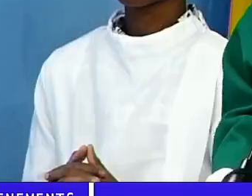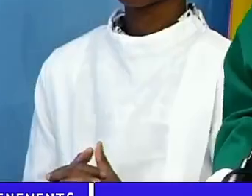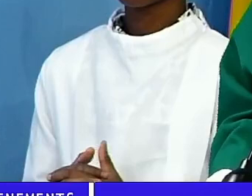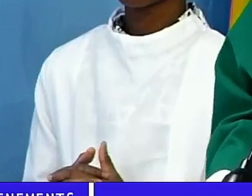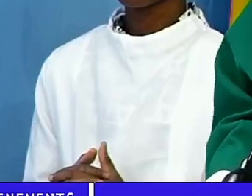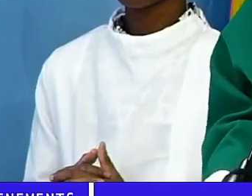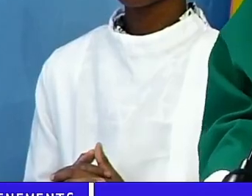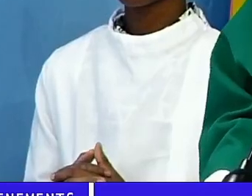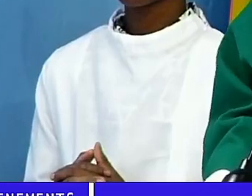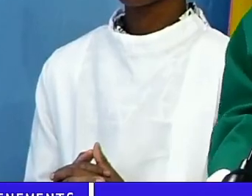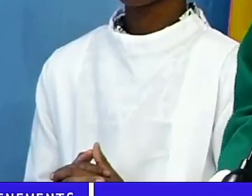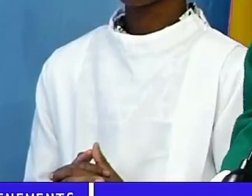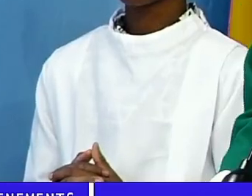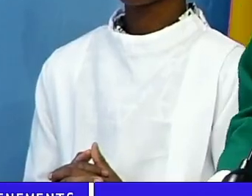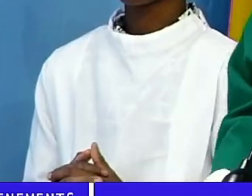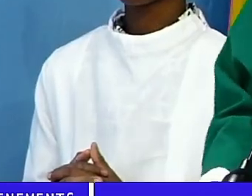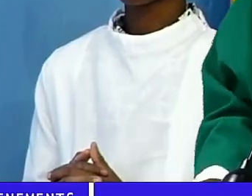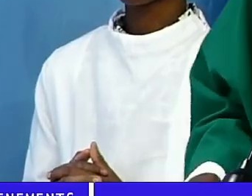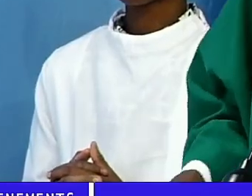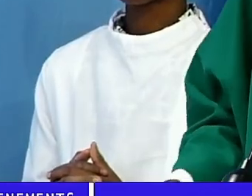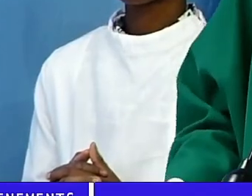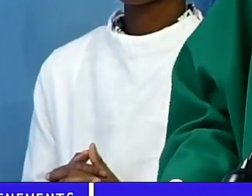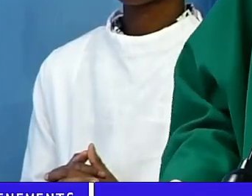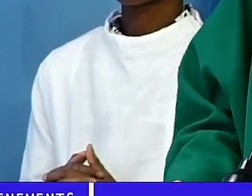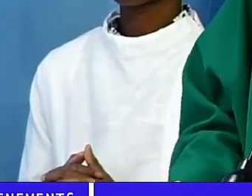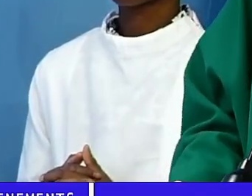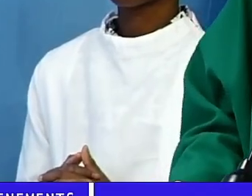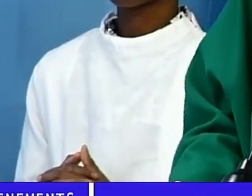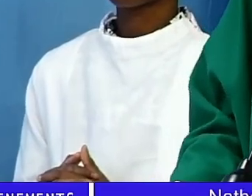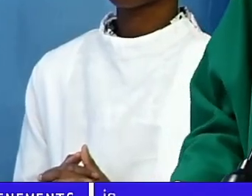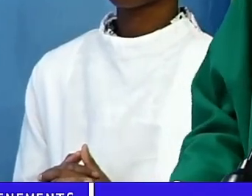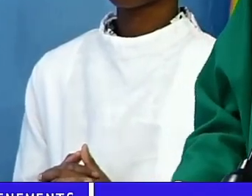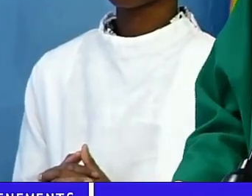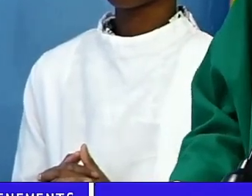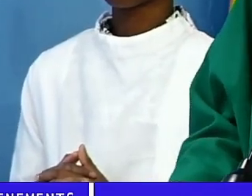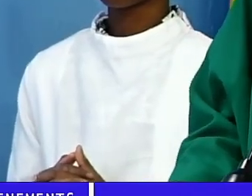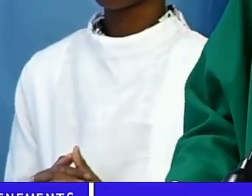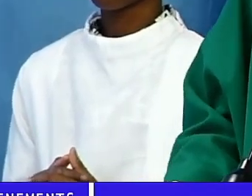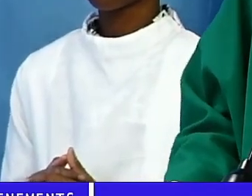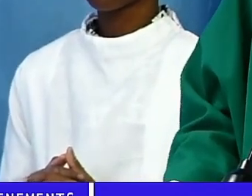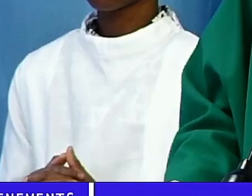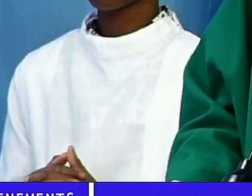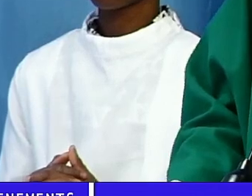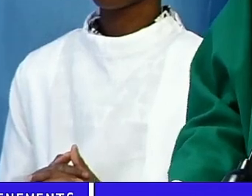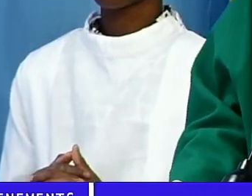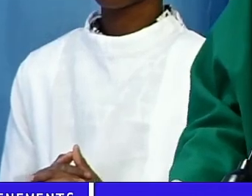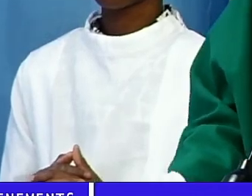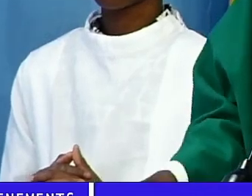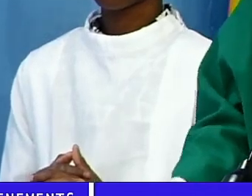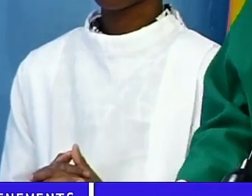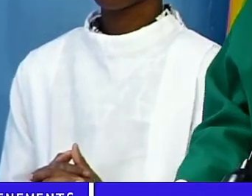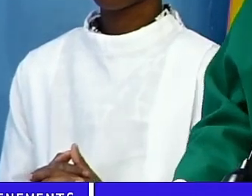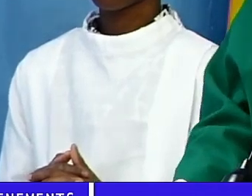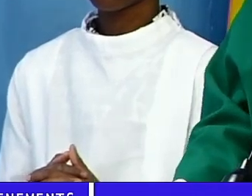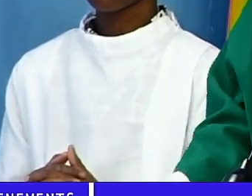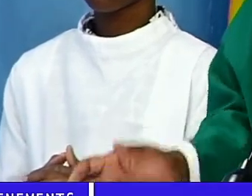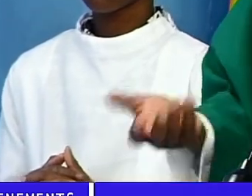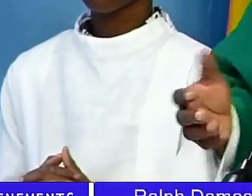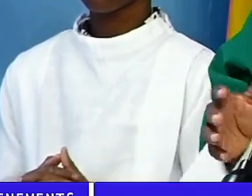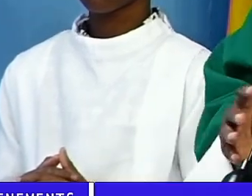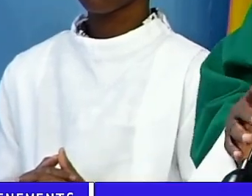Nous saluons nous toutes qui là dans l'église là. Nous saluons tout le monde qui